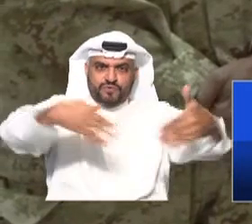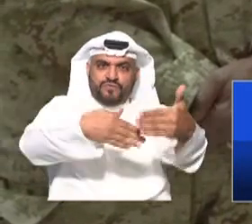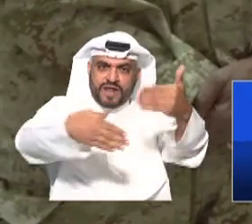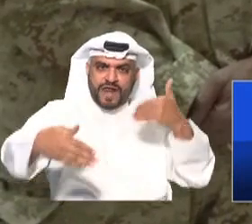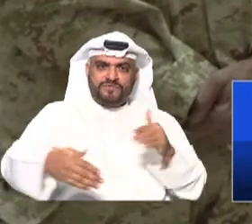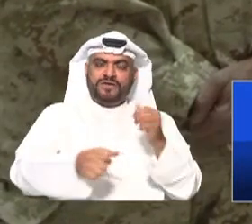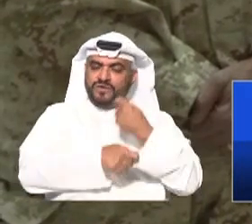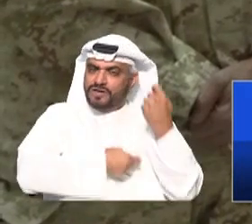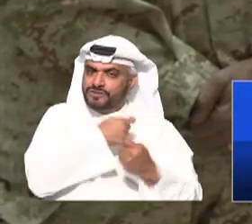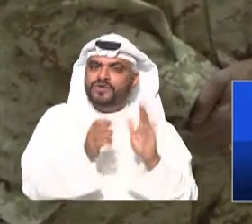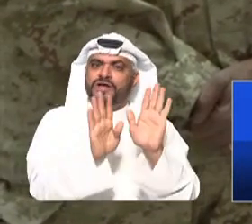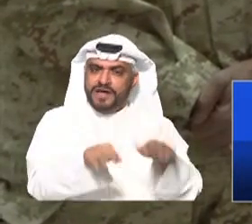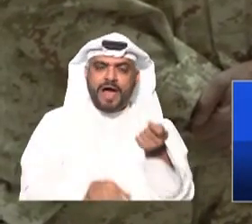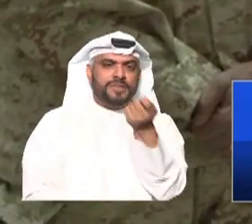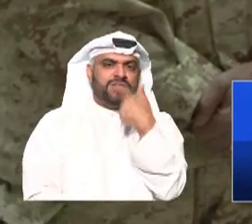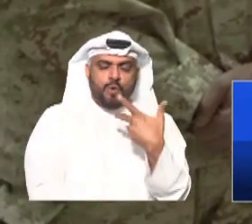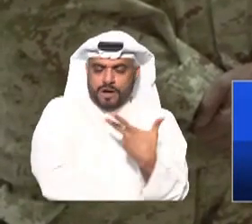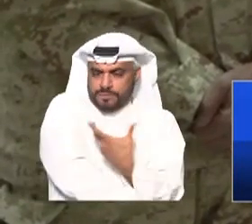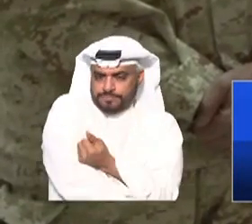لعلاجه.